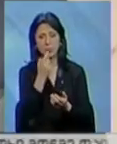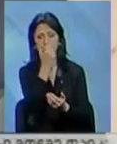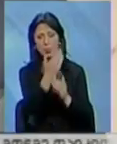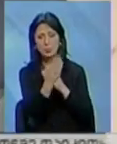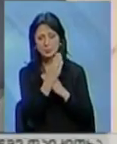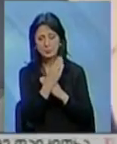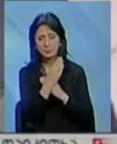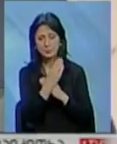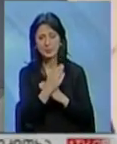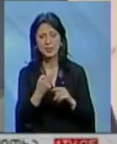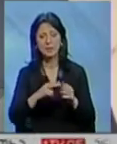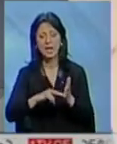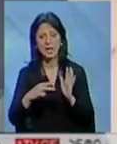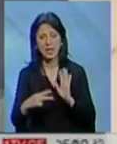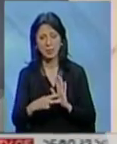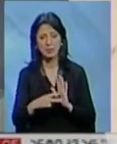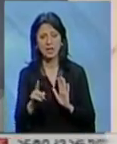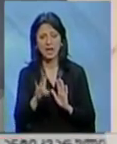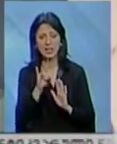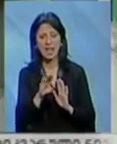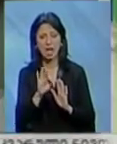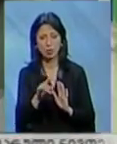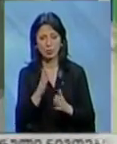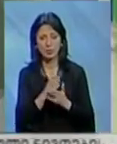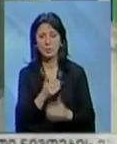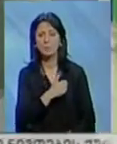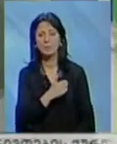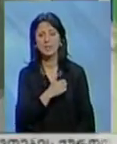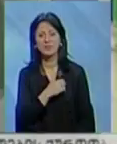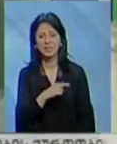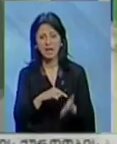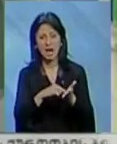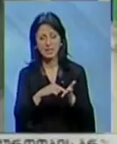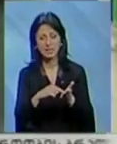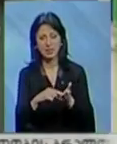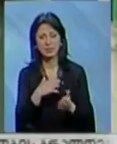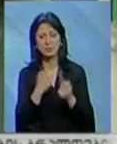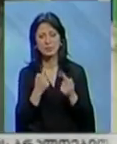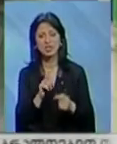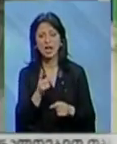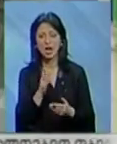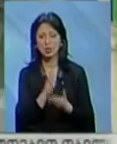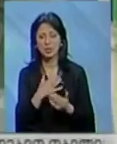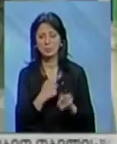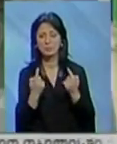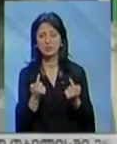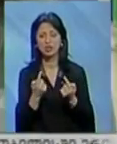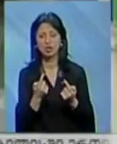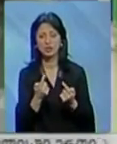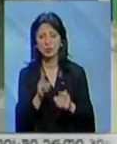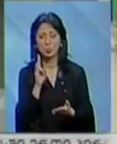ამოცანებს და იმ გეგმებს, რასაც ნატო ისახავს. მინდა გაუსვა ხაზი იმ მნიშვნელობას, თუ რატომ არის